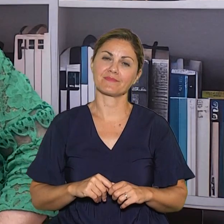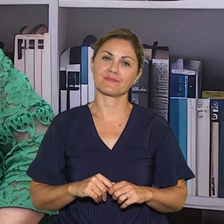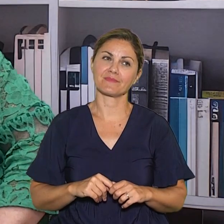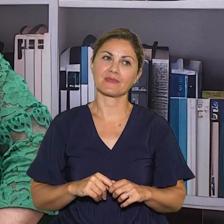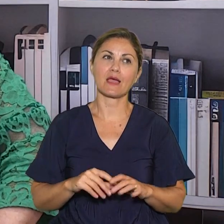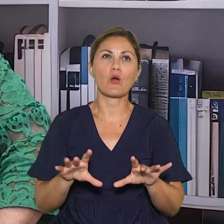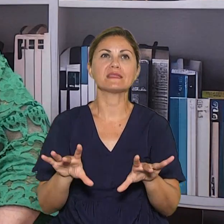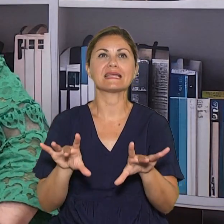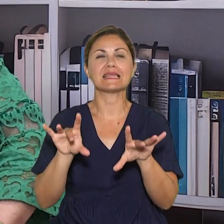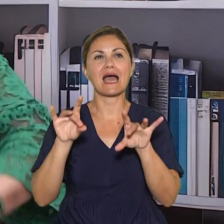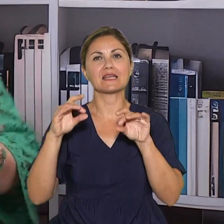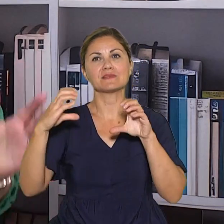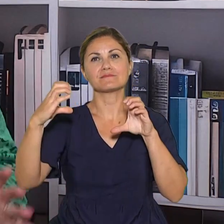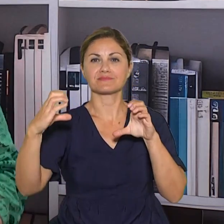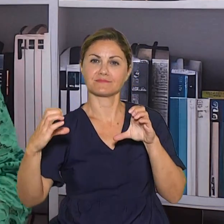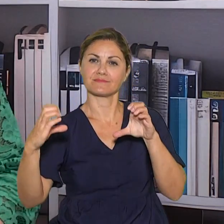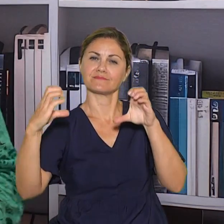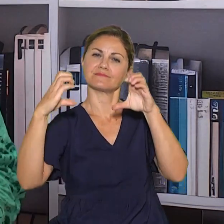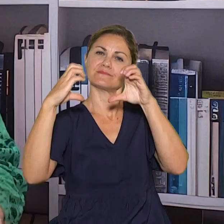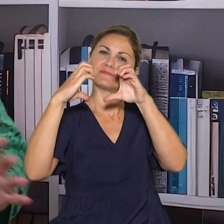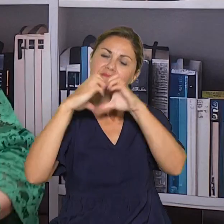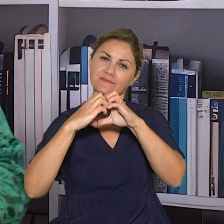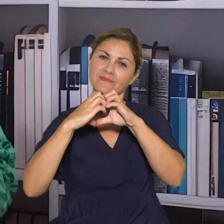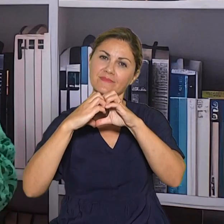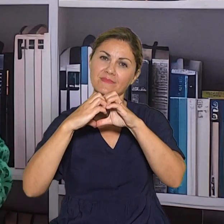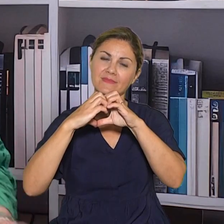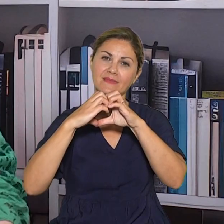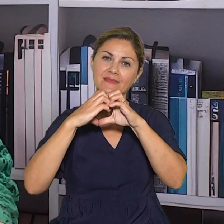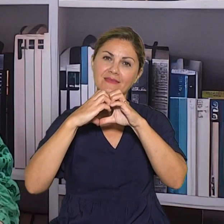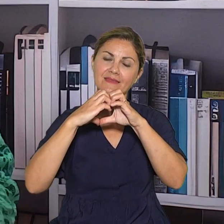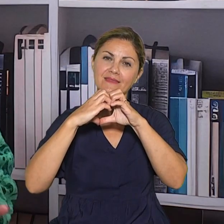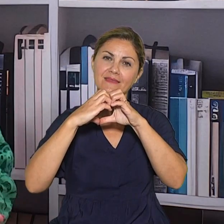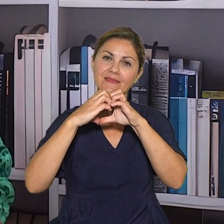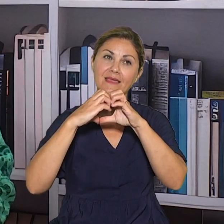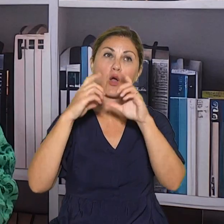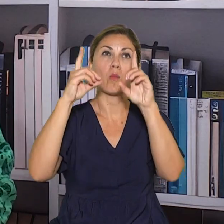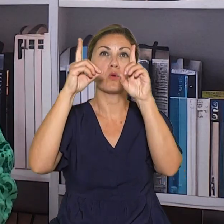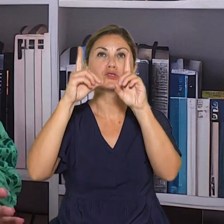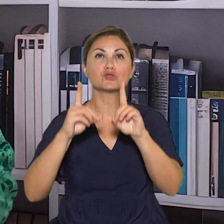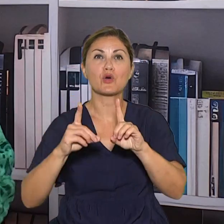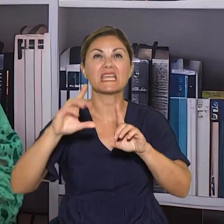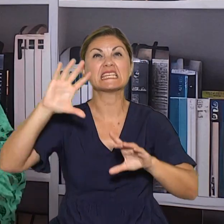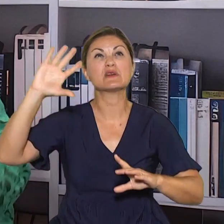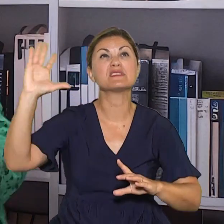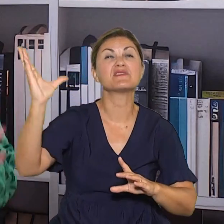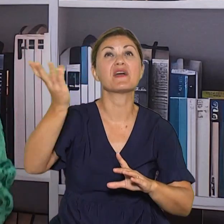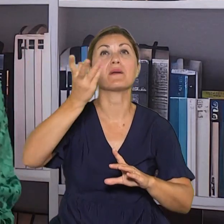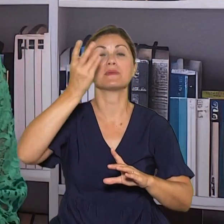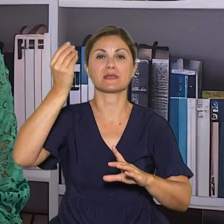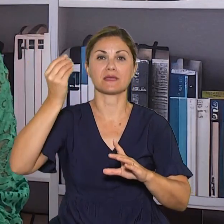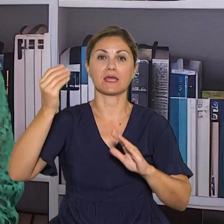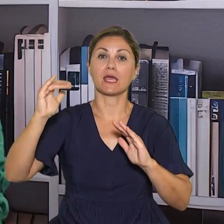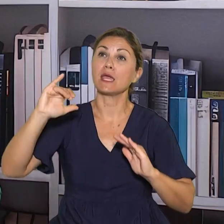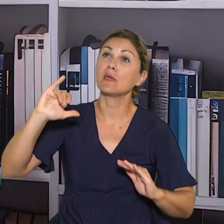neka srodna duša koja je oduvijek. Ali mi se ne viđamo, a jednom ćemo se